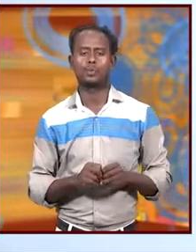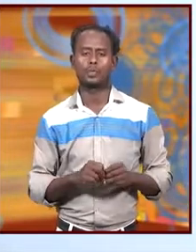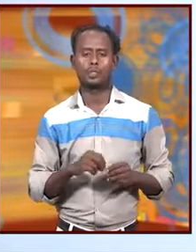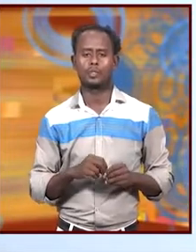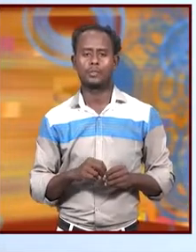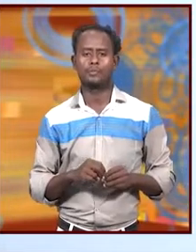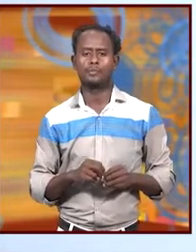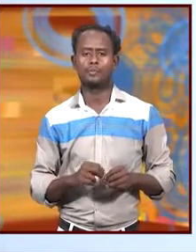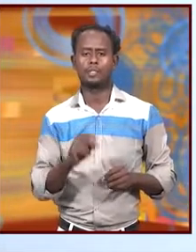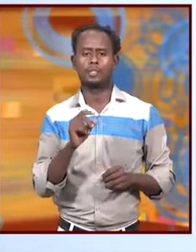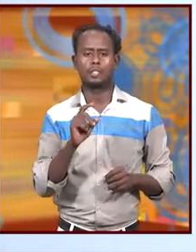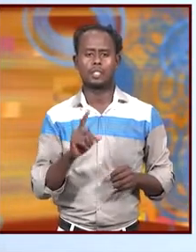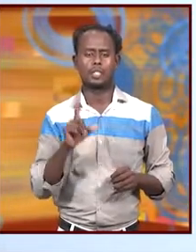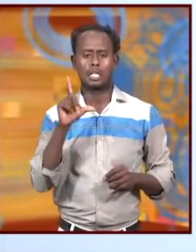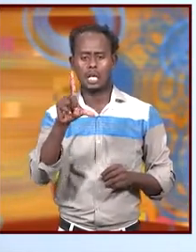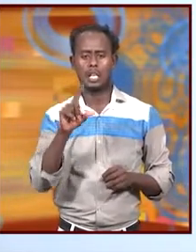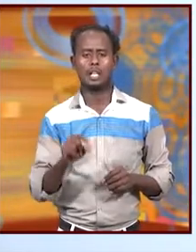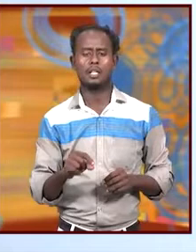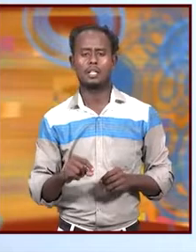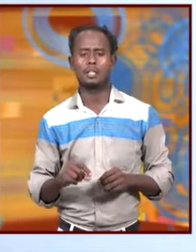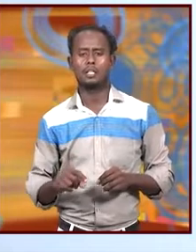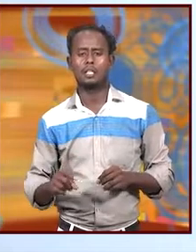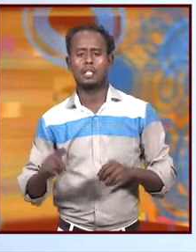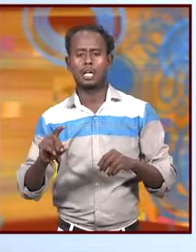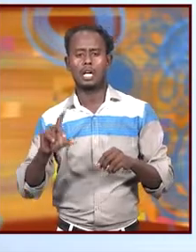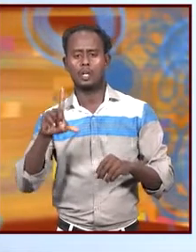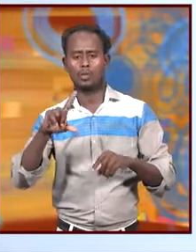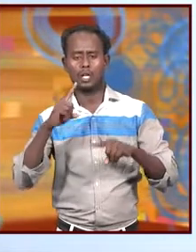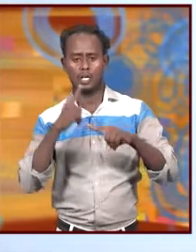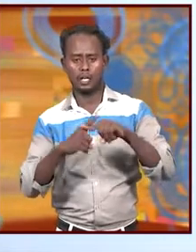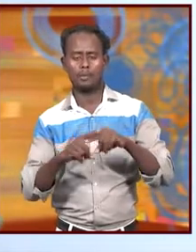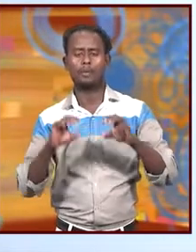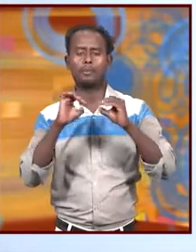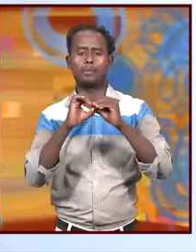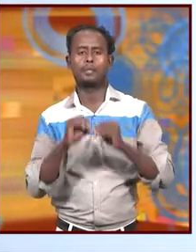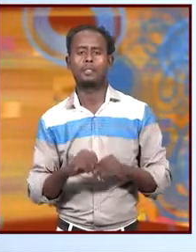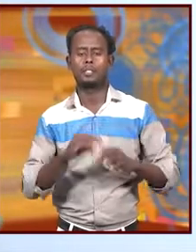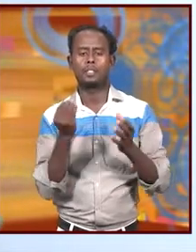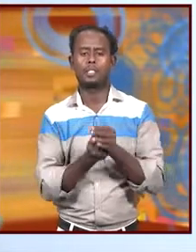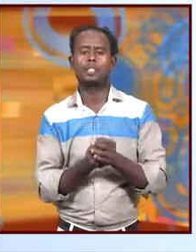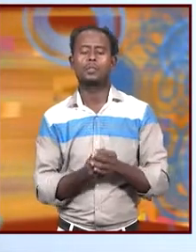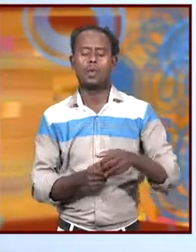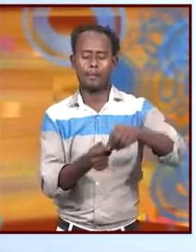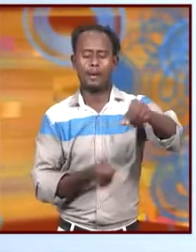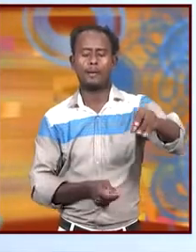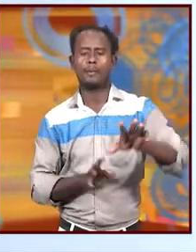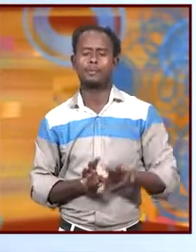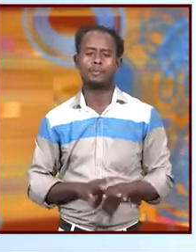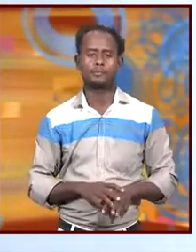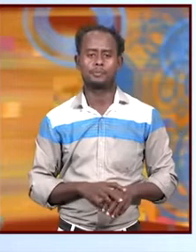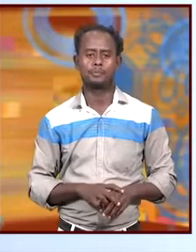எடுத்துக்கொண்டால் நீளத்தினுடைய அளவையும் அகலத்தினுடைய அளவையும் பெருக்கி கிடைப்பது அதனுடைய பரப்பளவு ஆகும்.